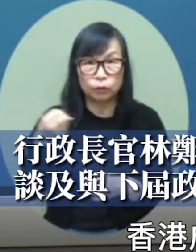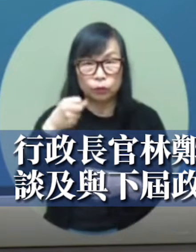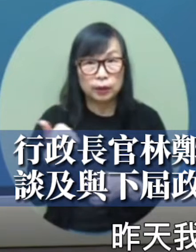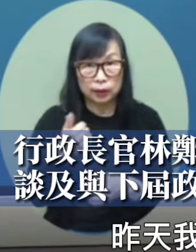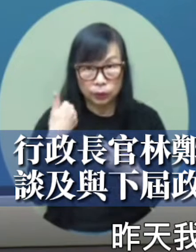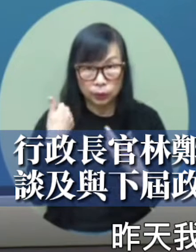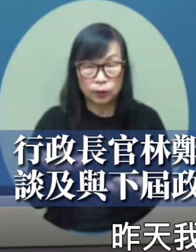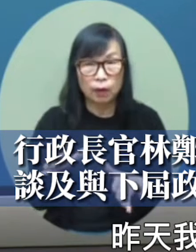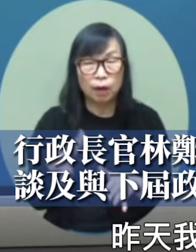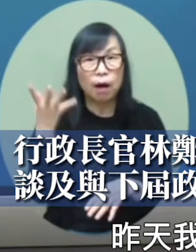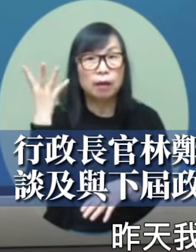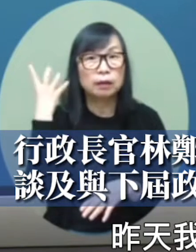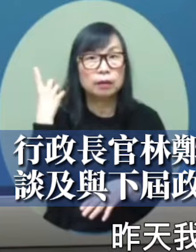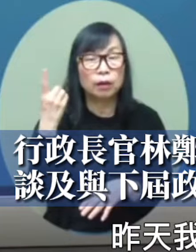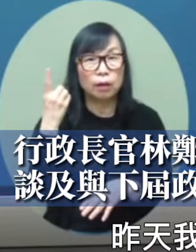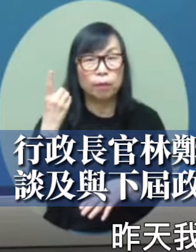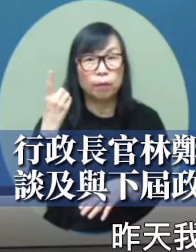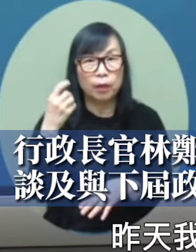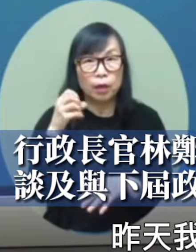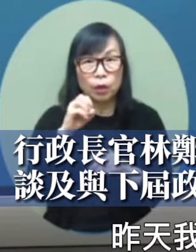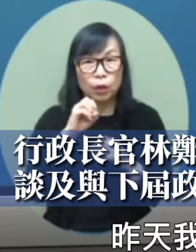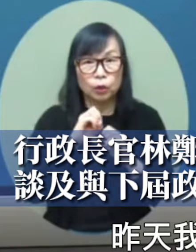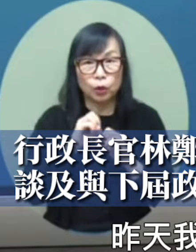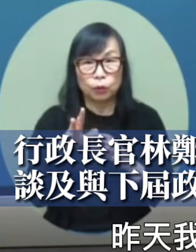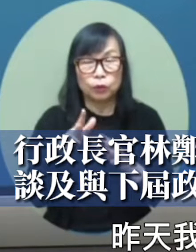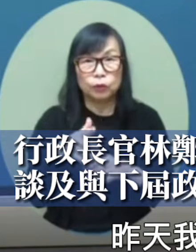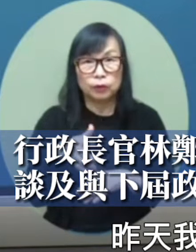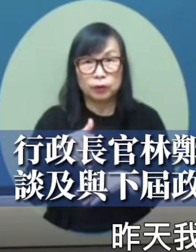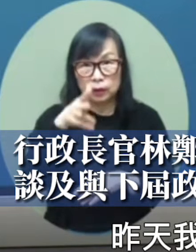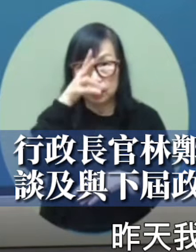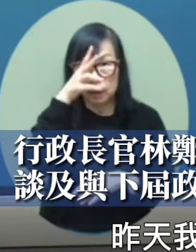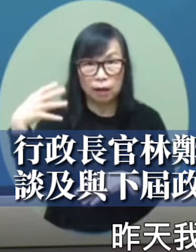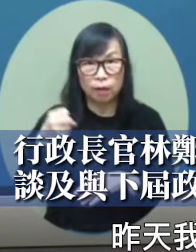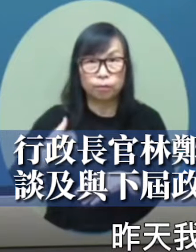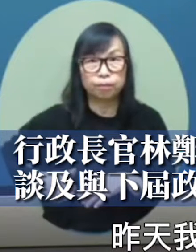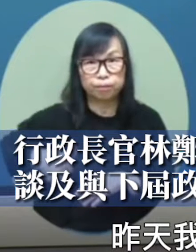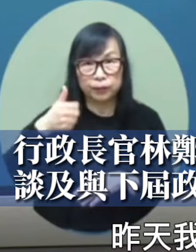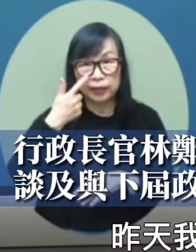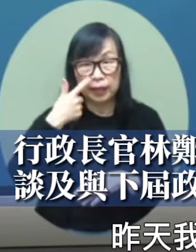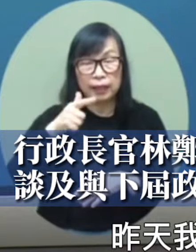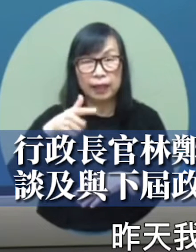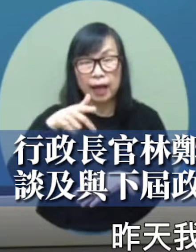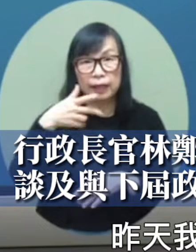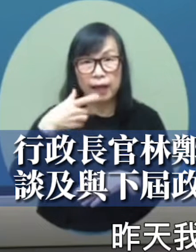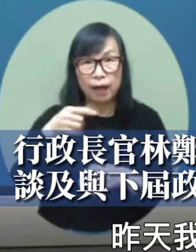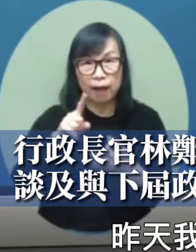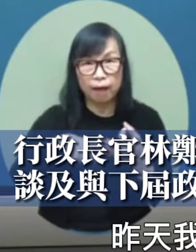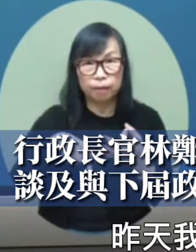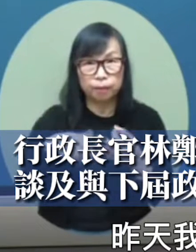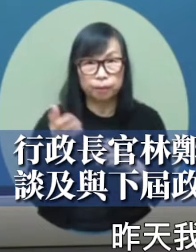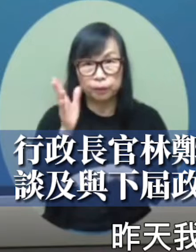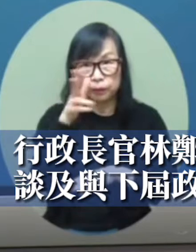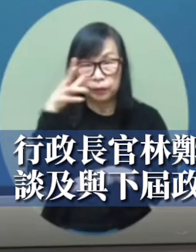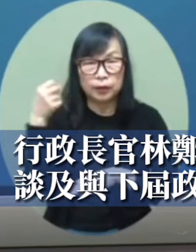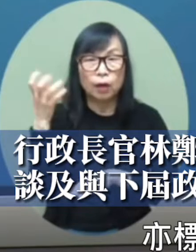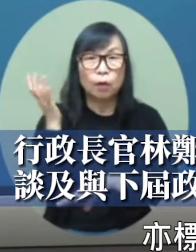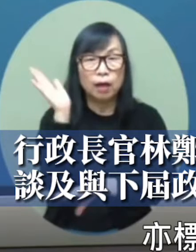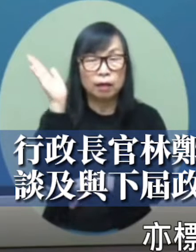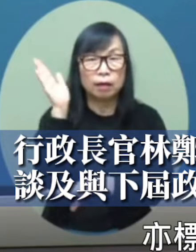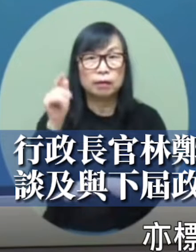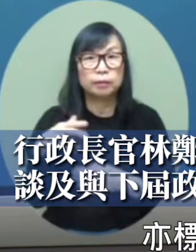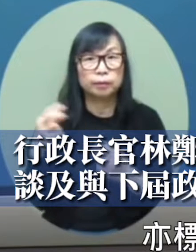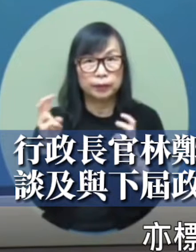後，昨天呢我亦都係同當選的行政長官李家超先生咧係會面啊，